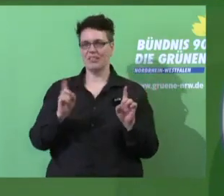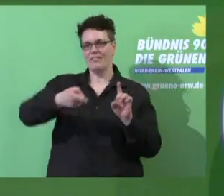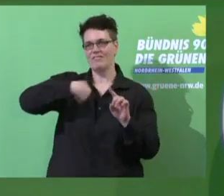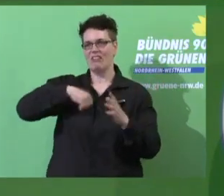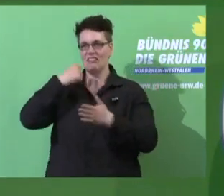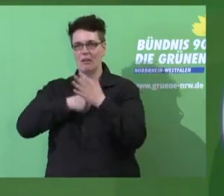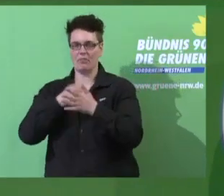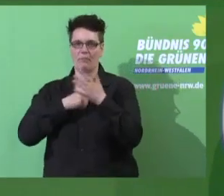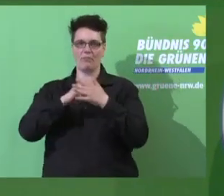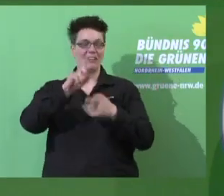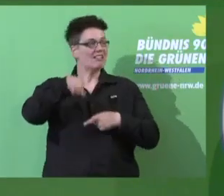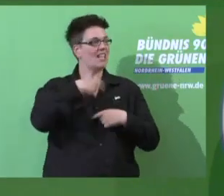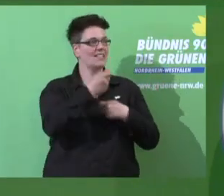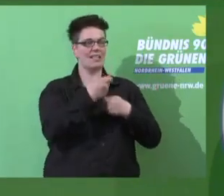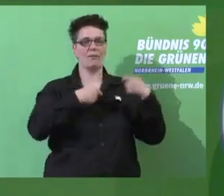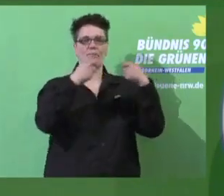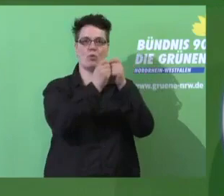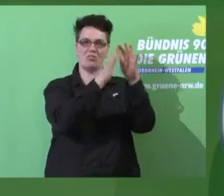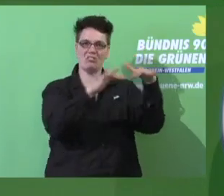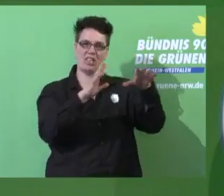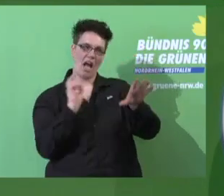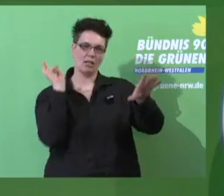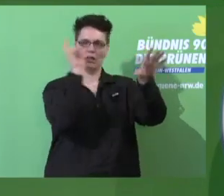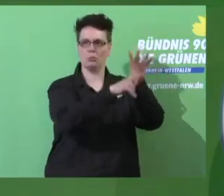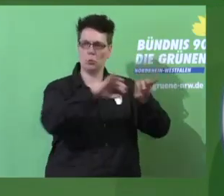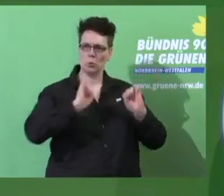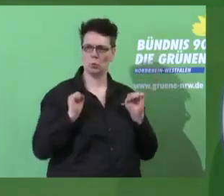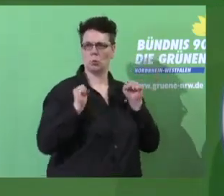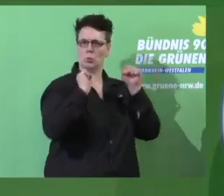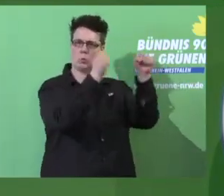nächsten Bundestag haben. Danke.